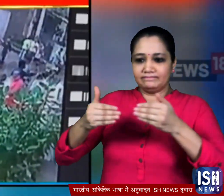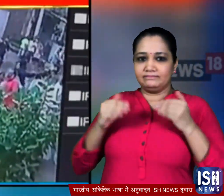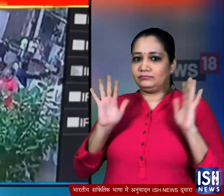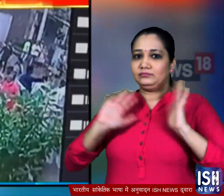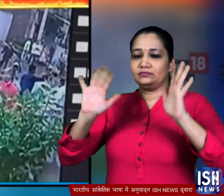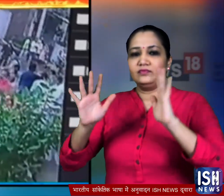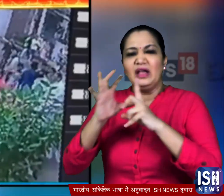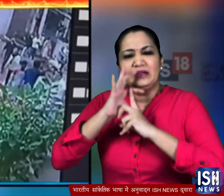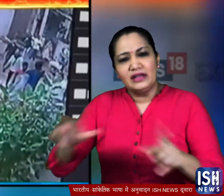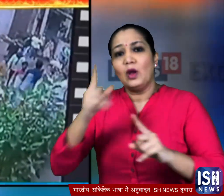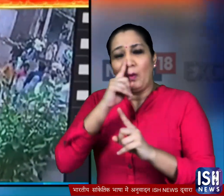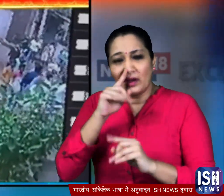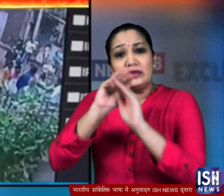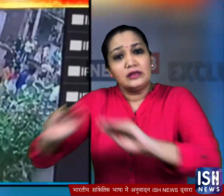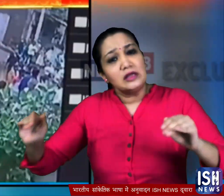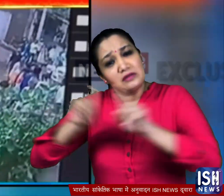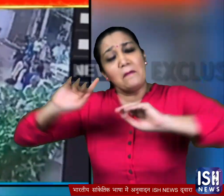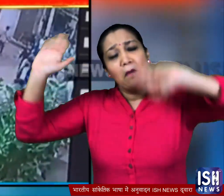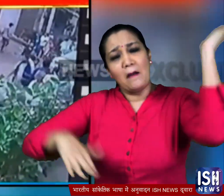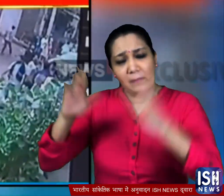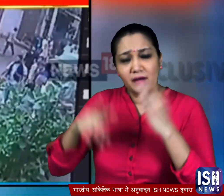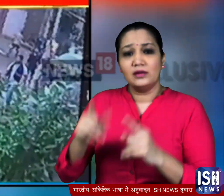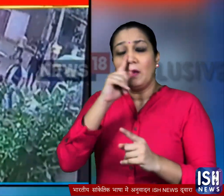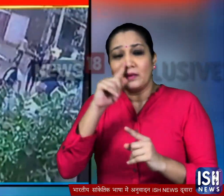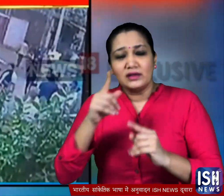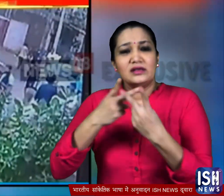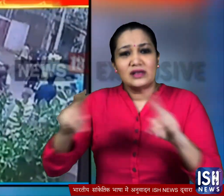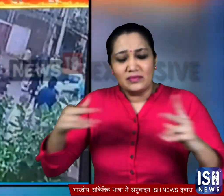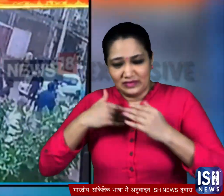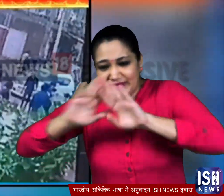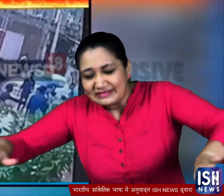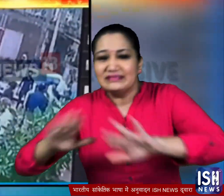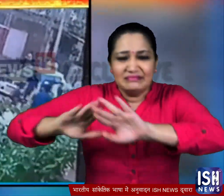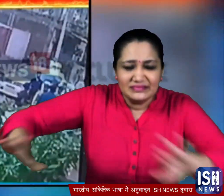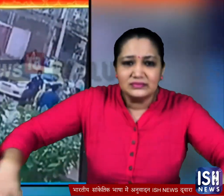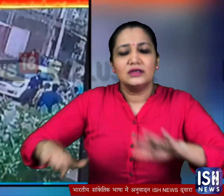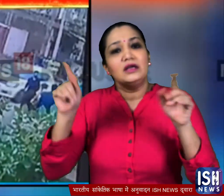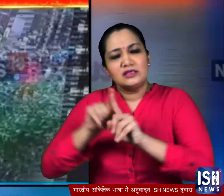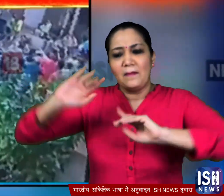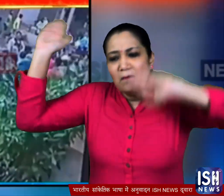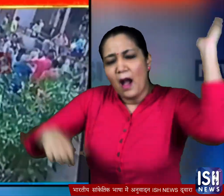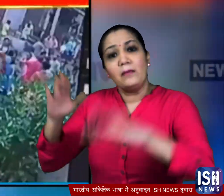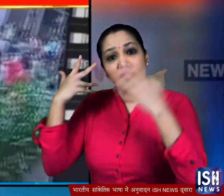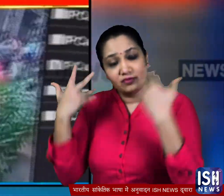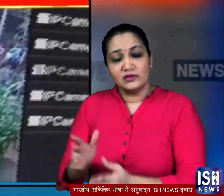पड़ा। हमलावरों ने महिलाओं और बच्चों को भी नहीं छोड़ा। परिवार की महिलाओं ने जब बीच बचाव की कोशिश की तो उन्हें भी निशाना